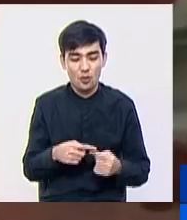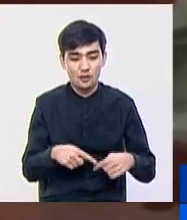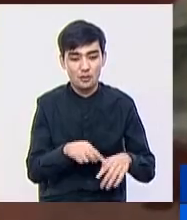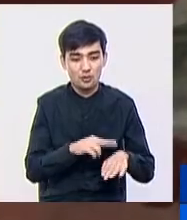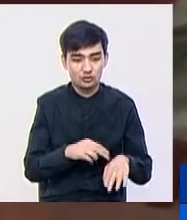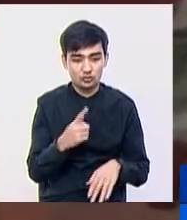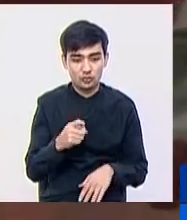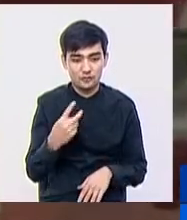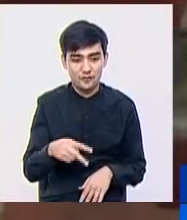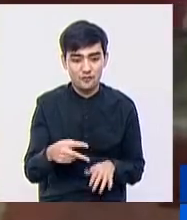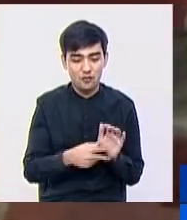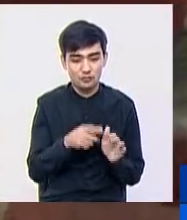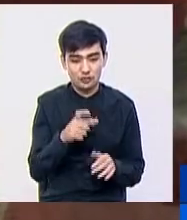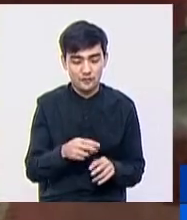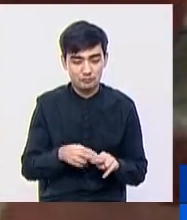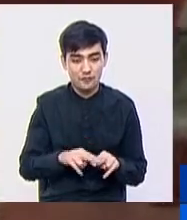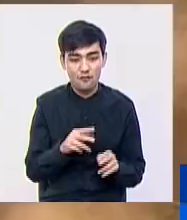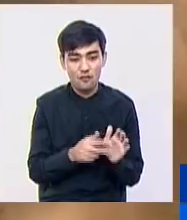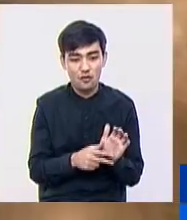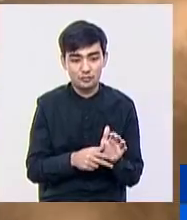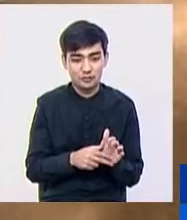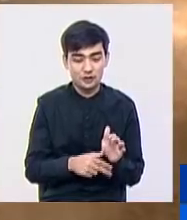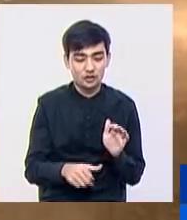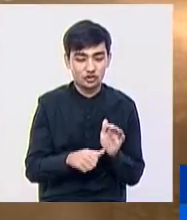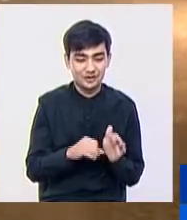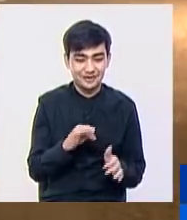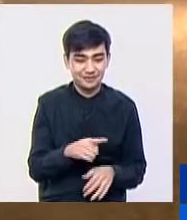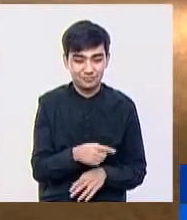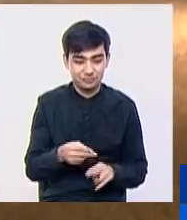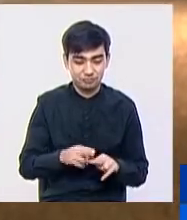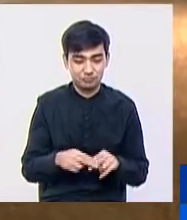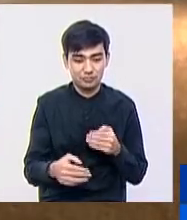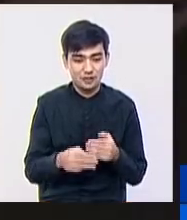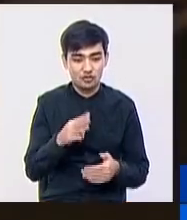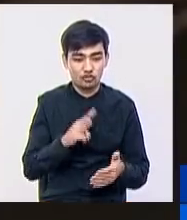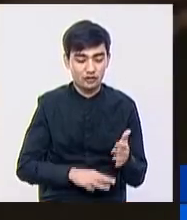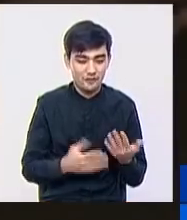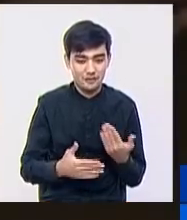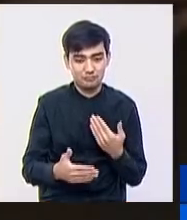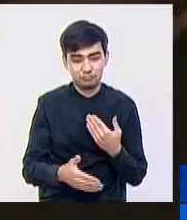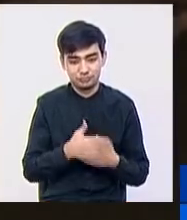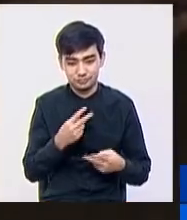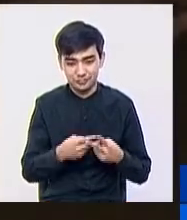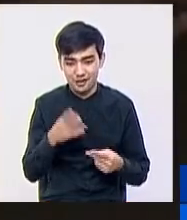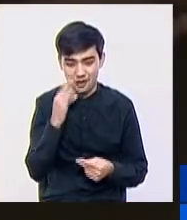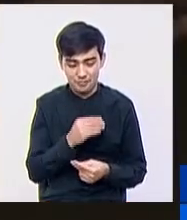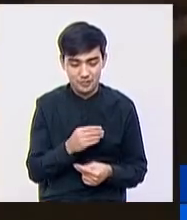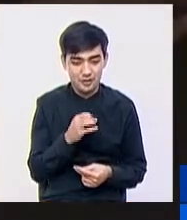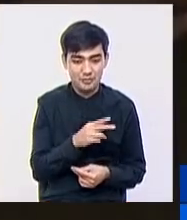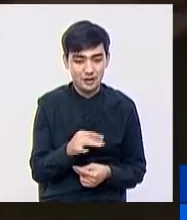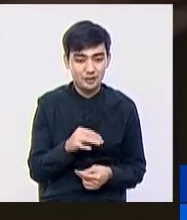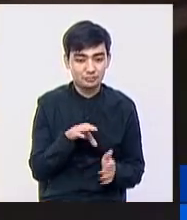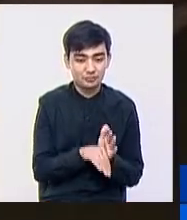полиции 128 человек. 86 из них грозит административная или даже уголовная ответственность. При них